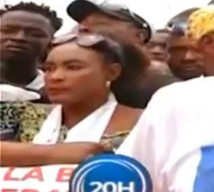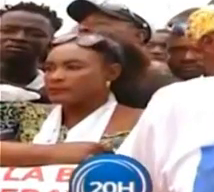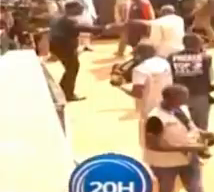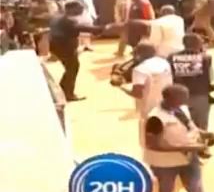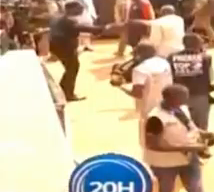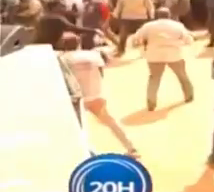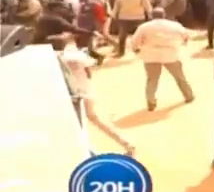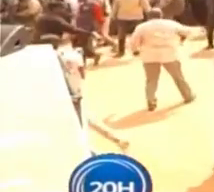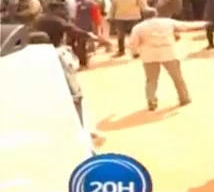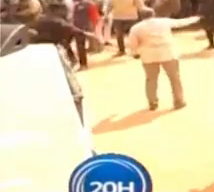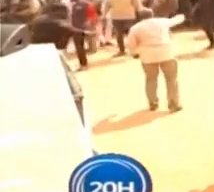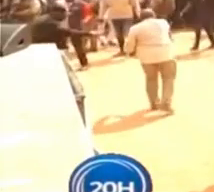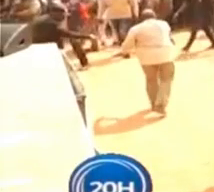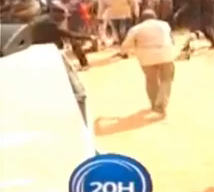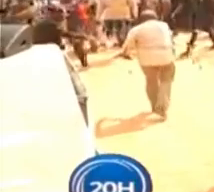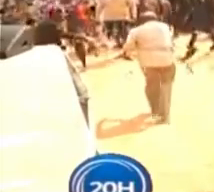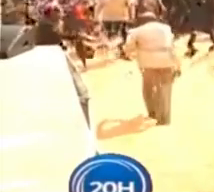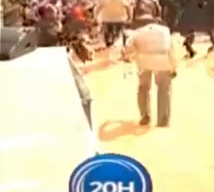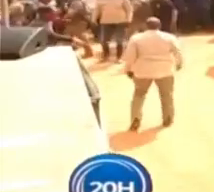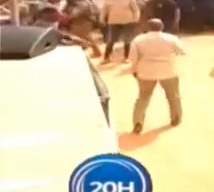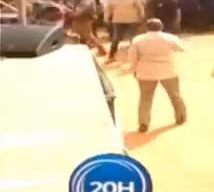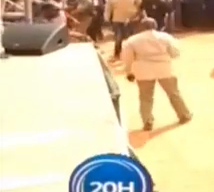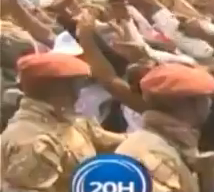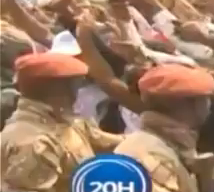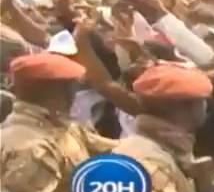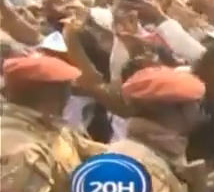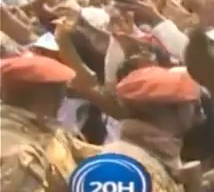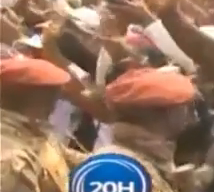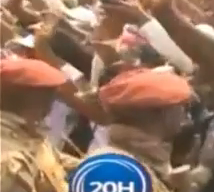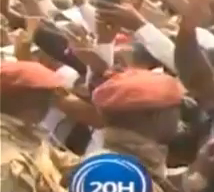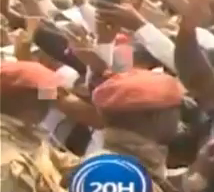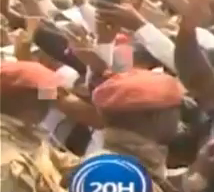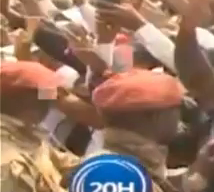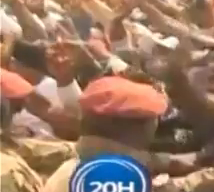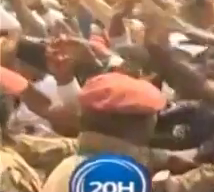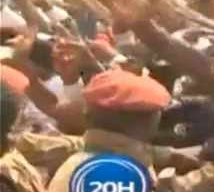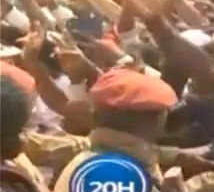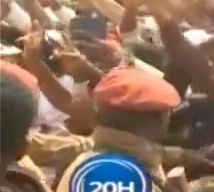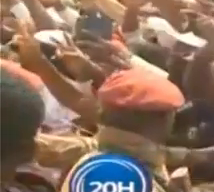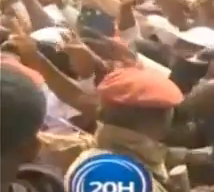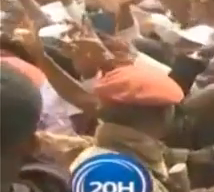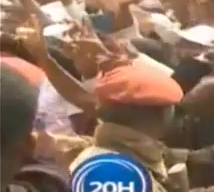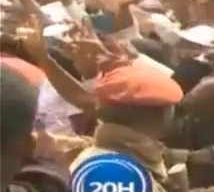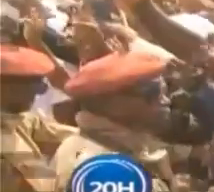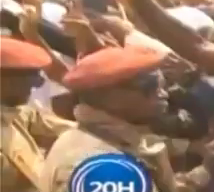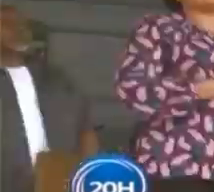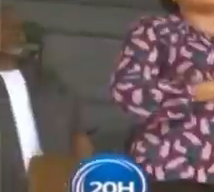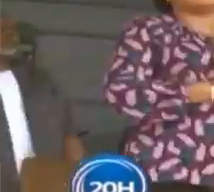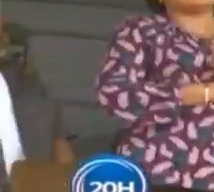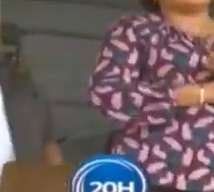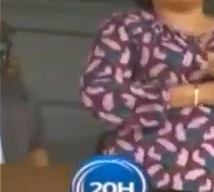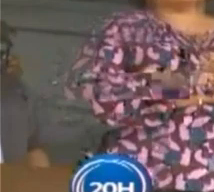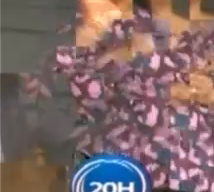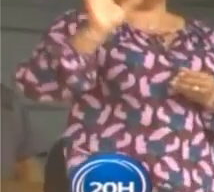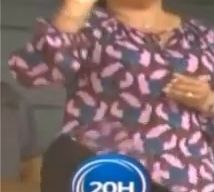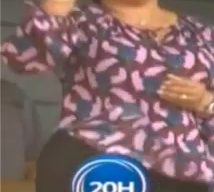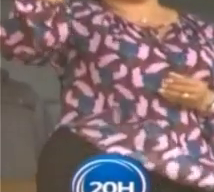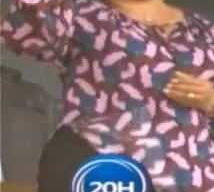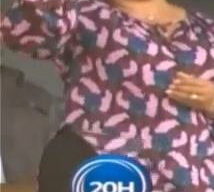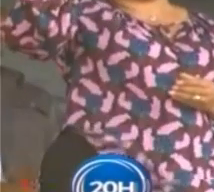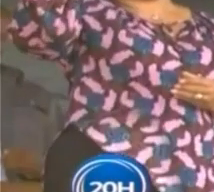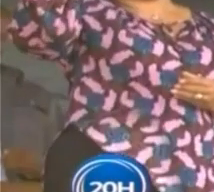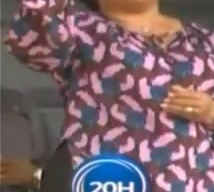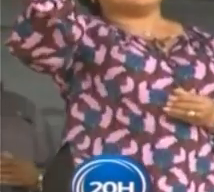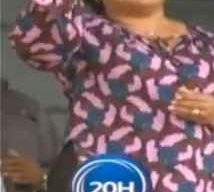à la télescope présidentielle, la foule a récupéré triomphal au président de la République et à la